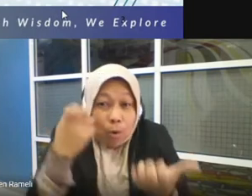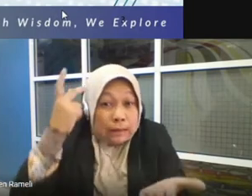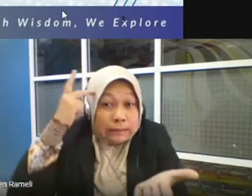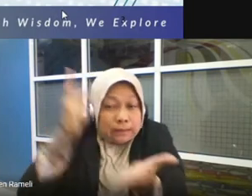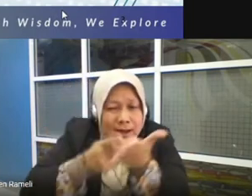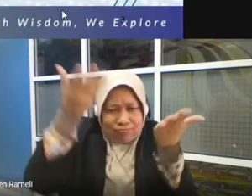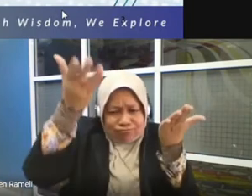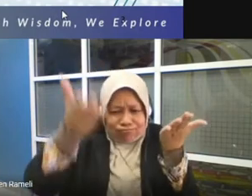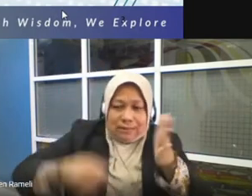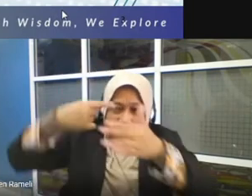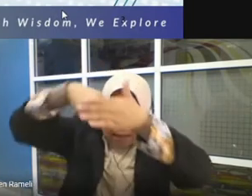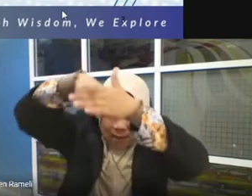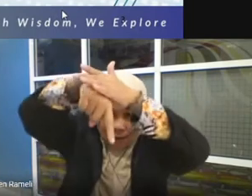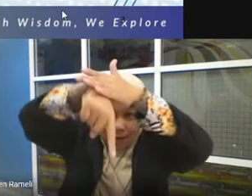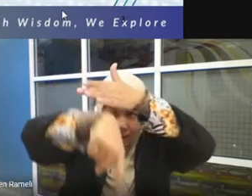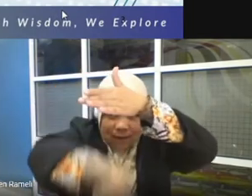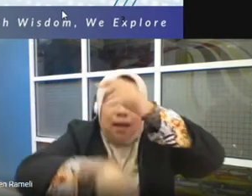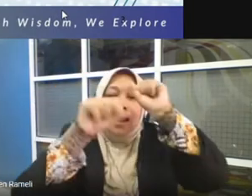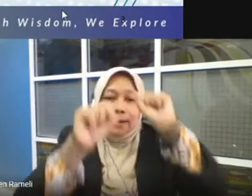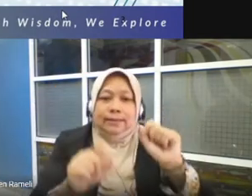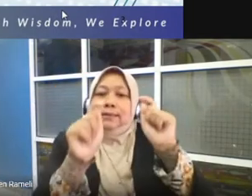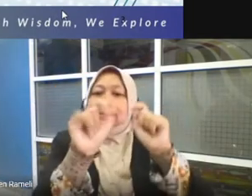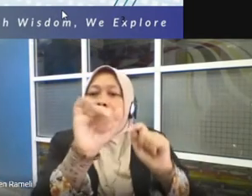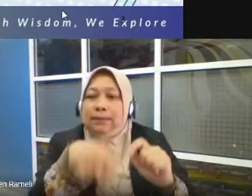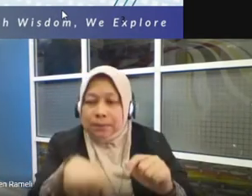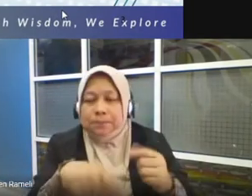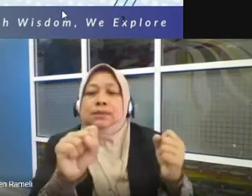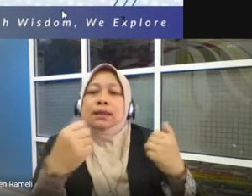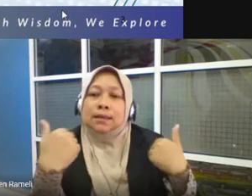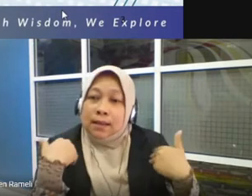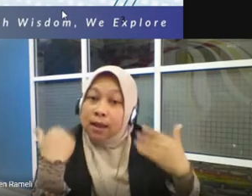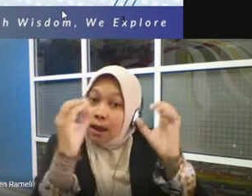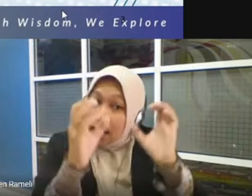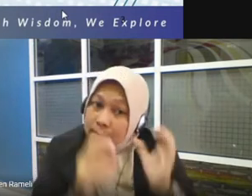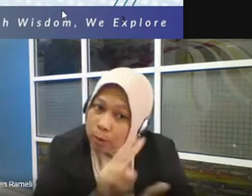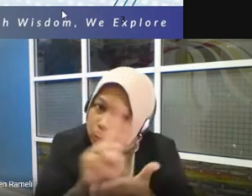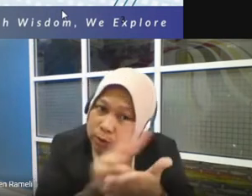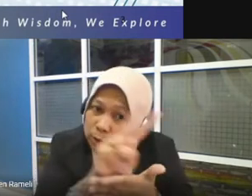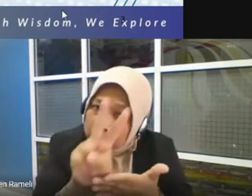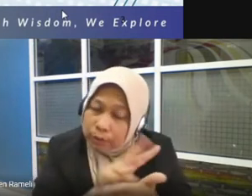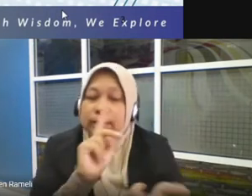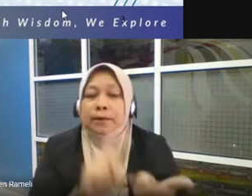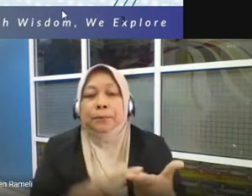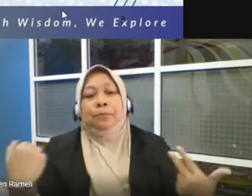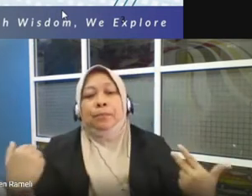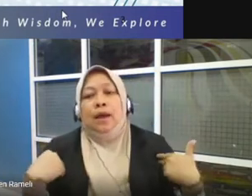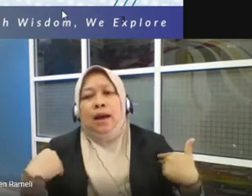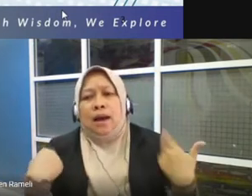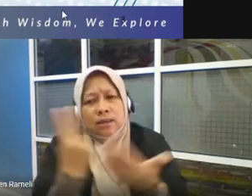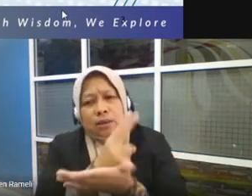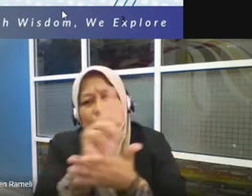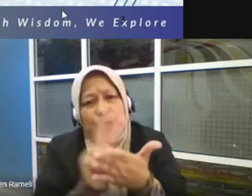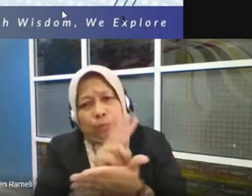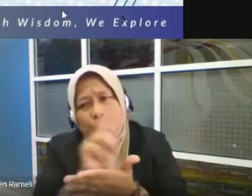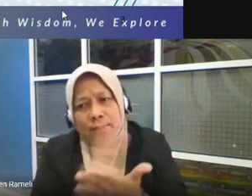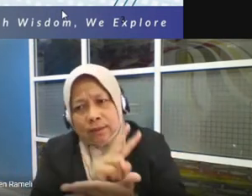dengan lebih lanjut, ada beberapa tips-tips, ada beberapa video-video, ada beberapa video yang